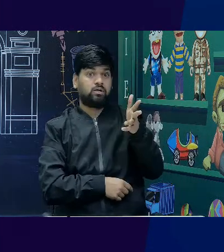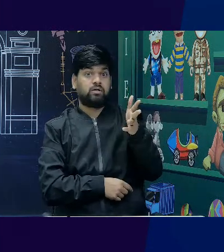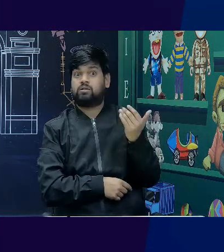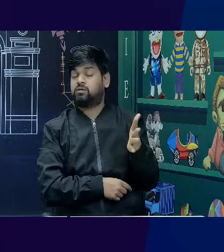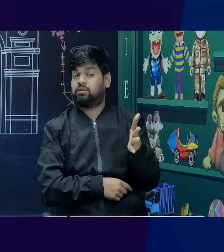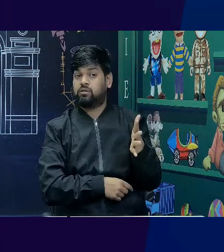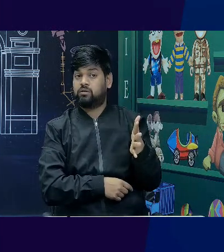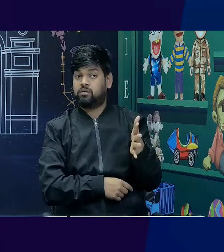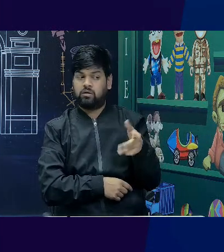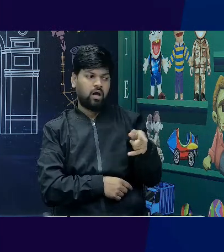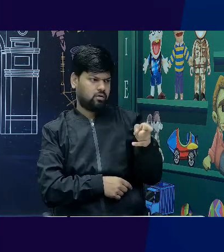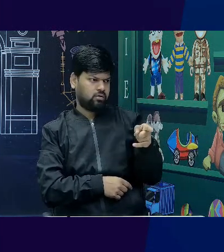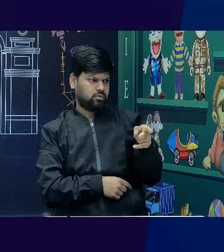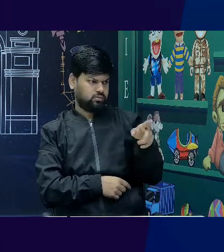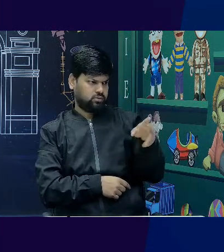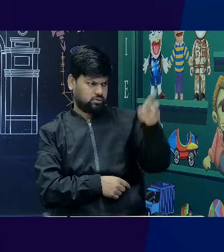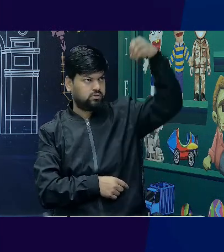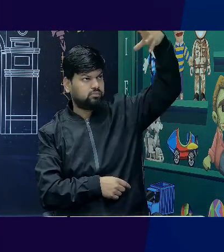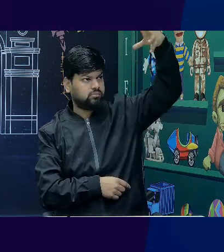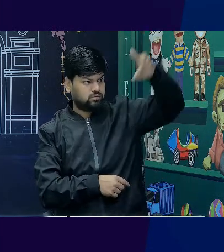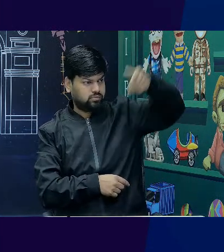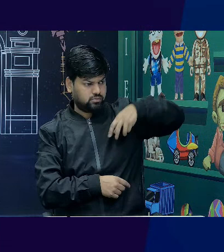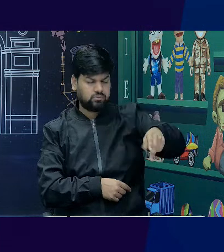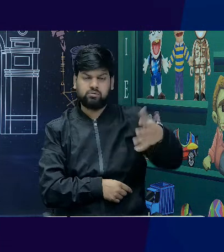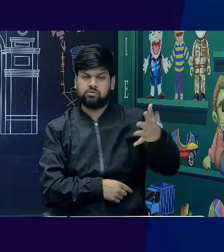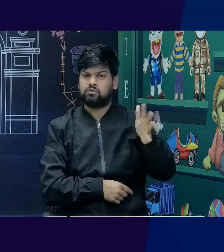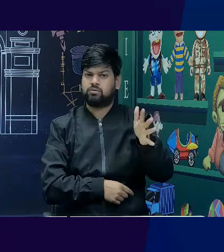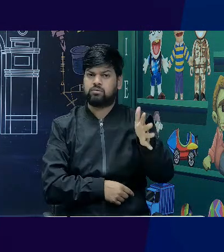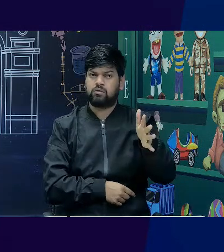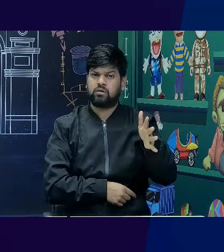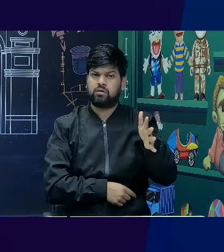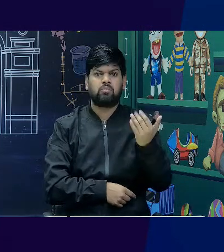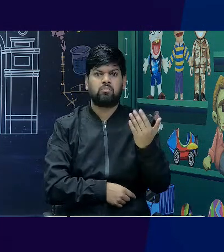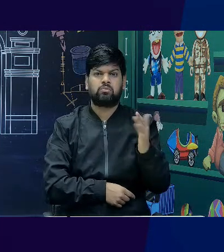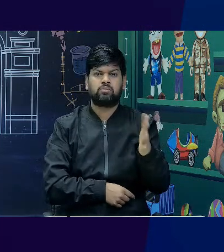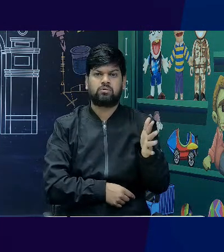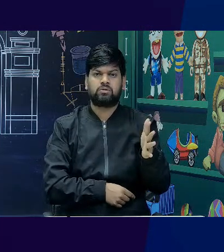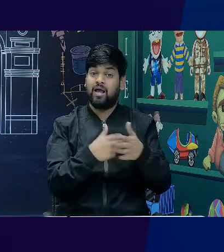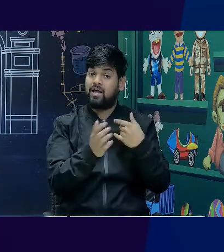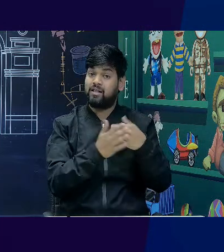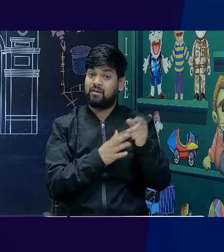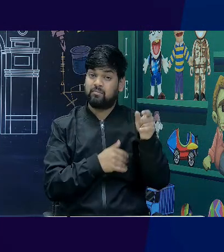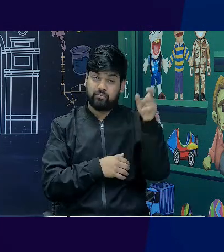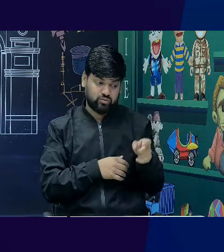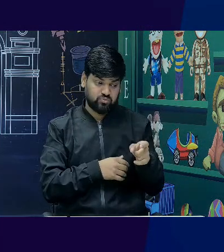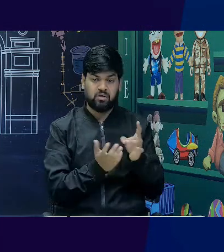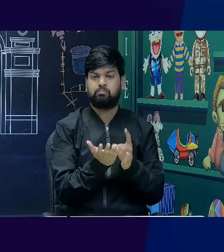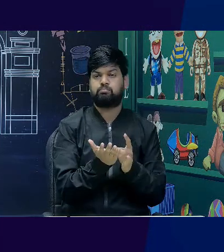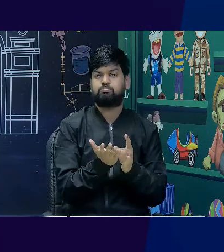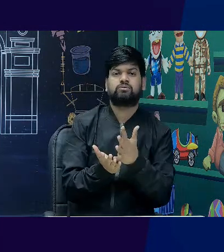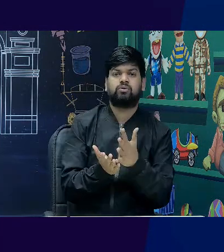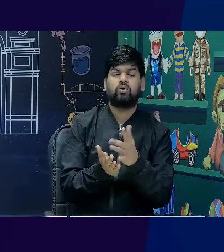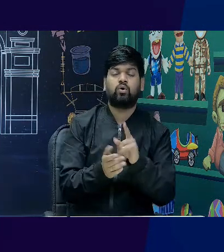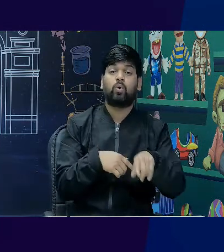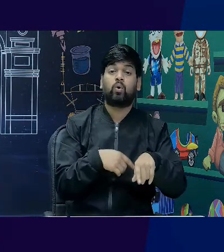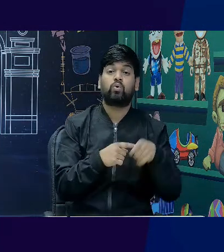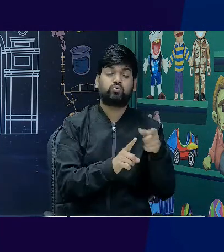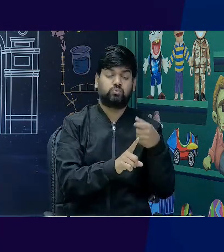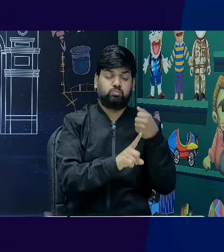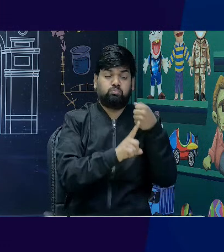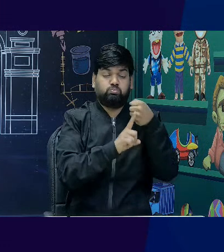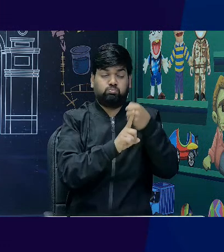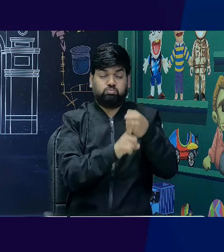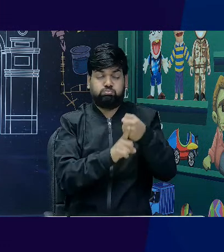नॉन एक्सक्लूडेबल है और नॉन रिवल है. दैट मीन्स आप किसी को हटा नहीं सकते, आप किसी को ज़बरदस्ती एक्सक्लूड नहीं कर